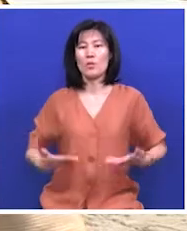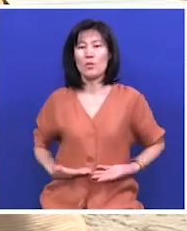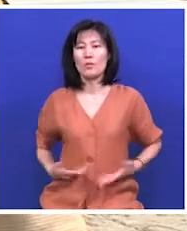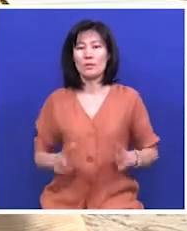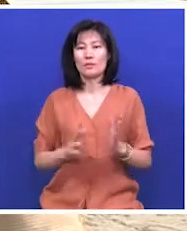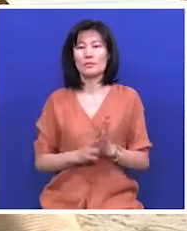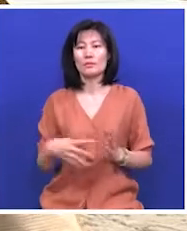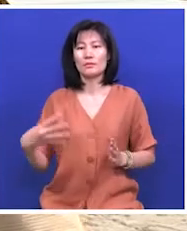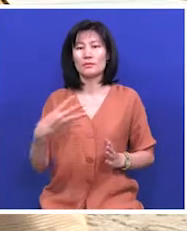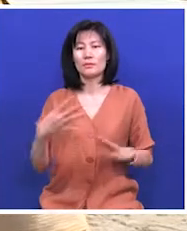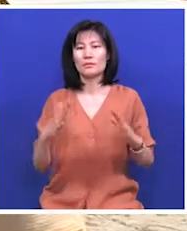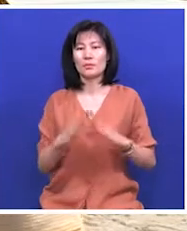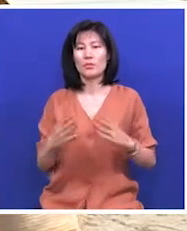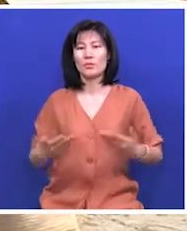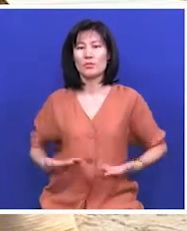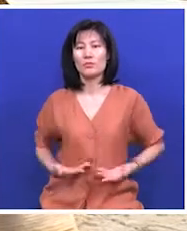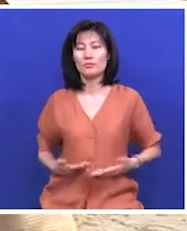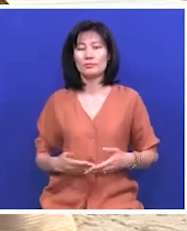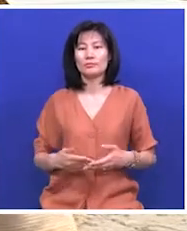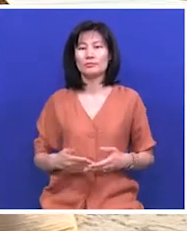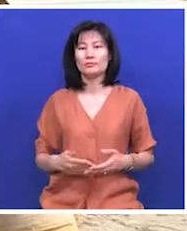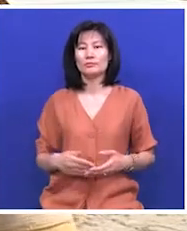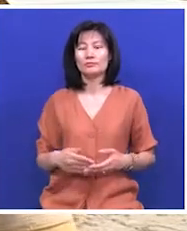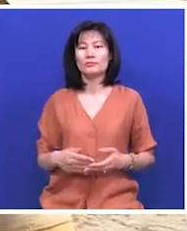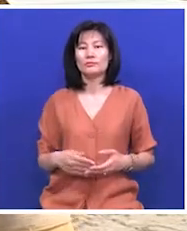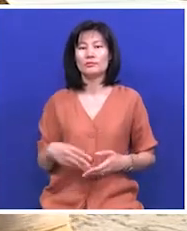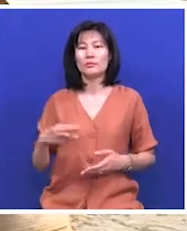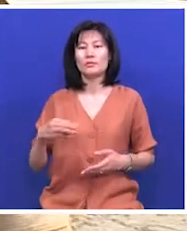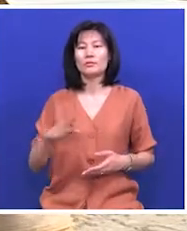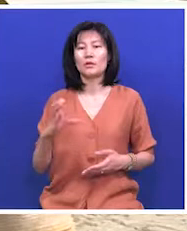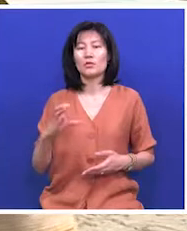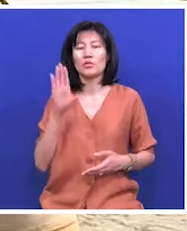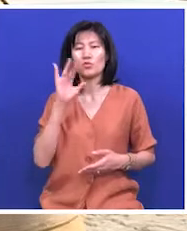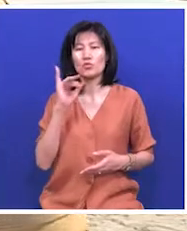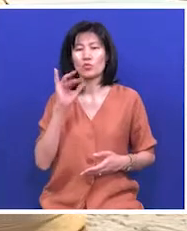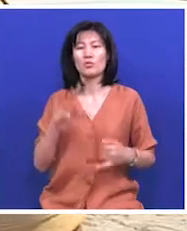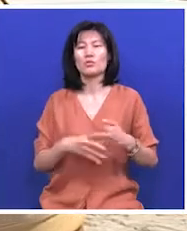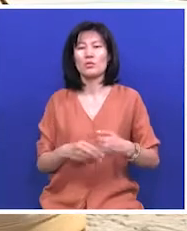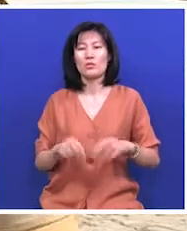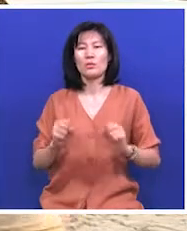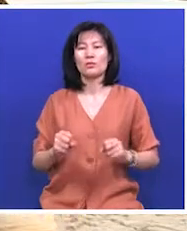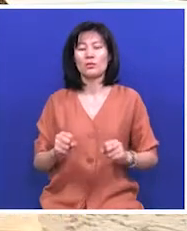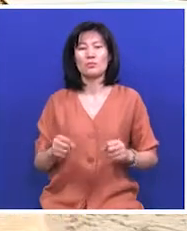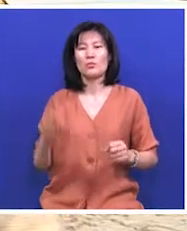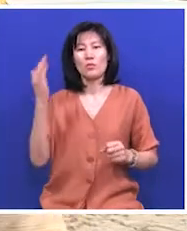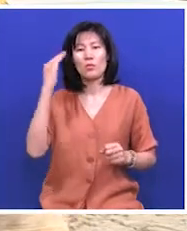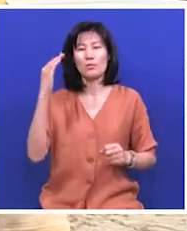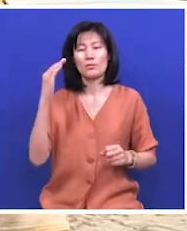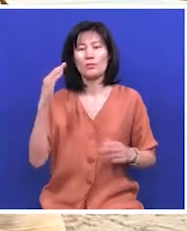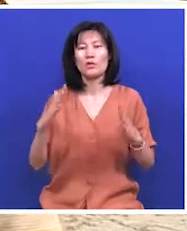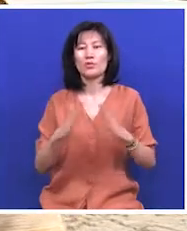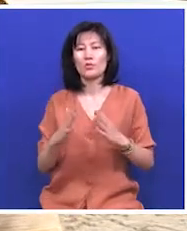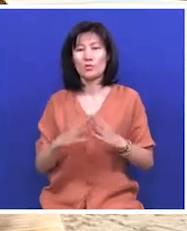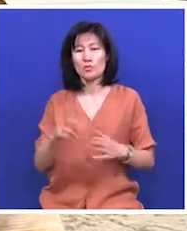осы этажкеде тұрып жатқанымызға. Бұл ондай жағдай болады деп ешкім ойлаған жоқ. Мына жаңа естіп жатырмыз,